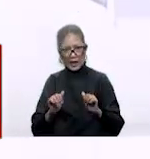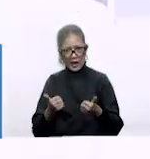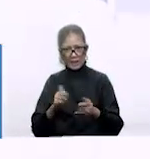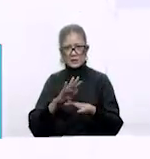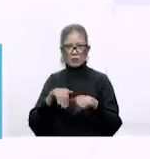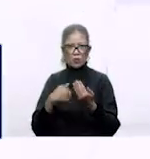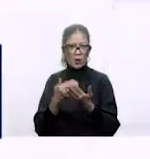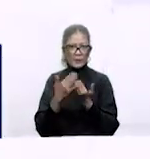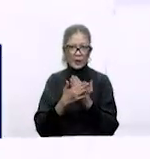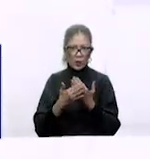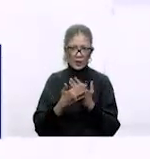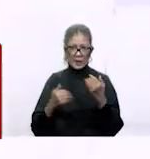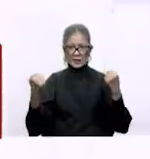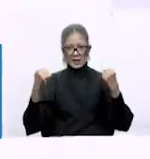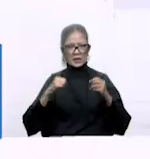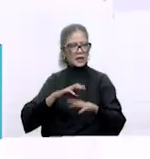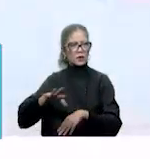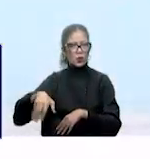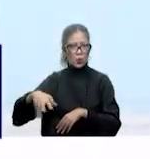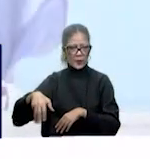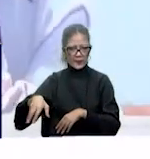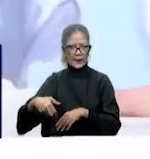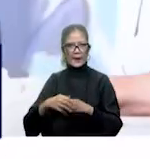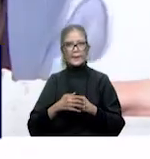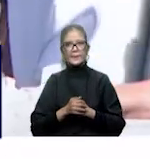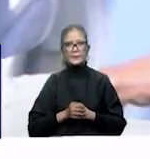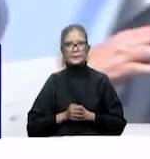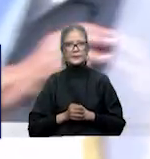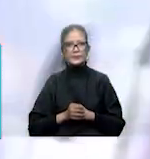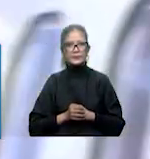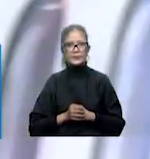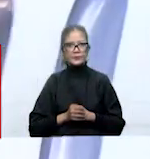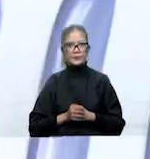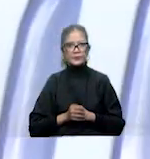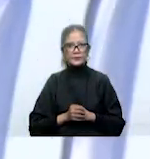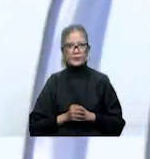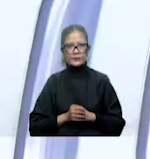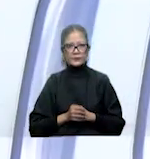kesehatan beserta keluarganya. Tim Liputan iNews melaporkan.